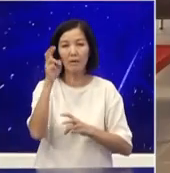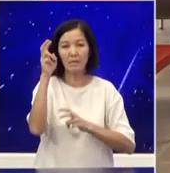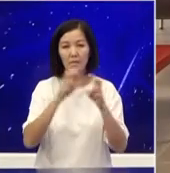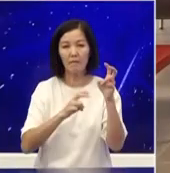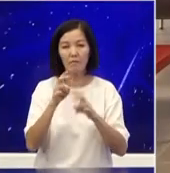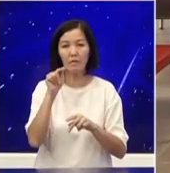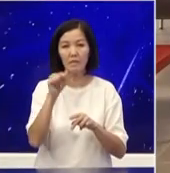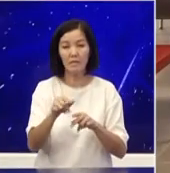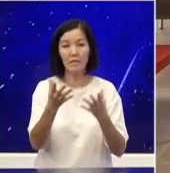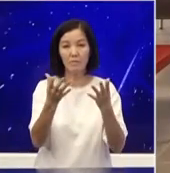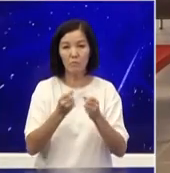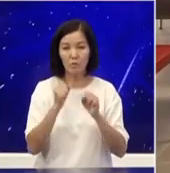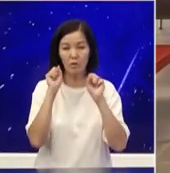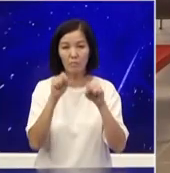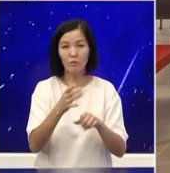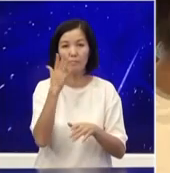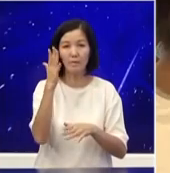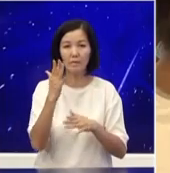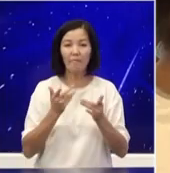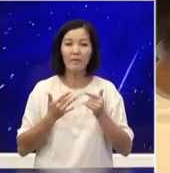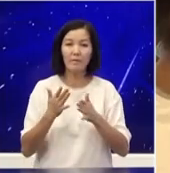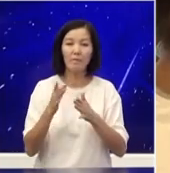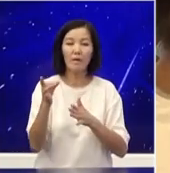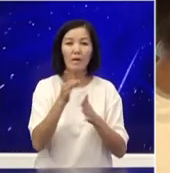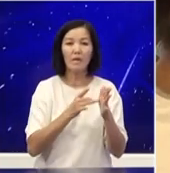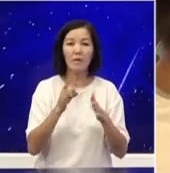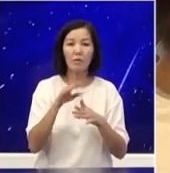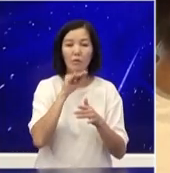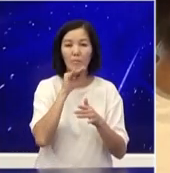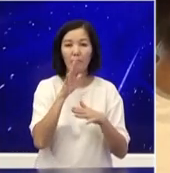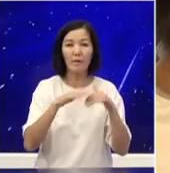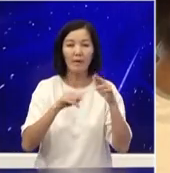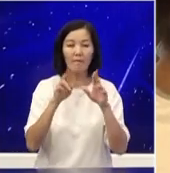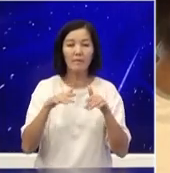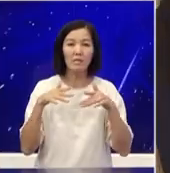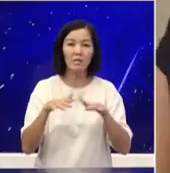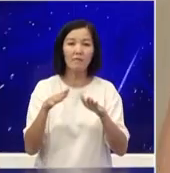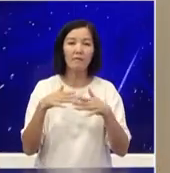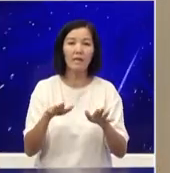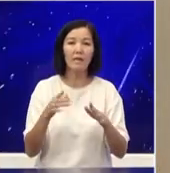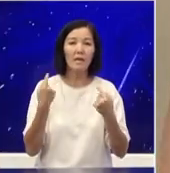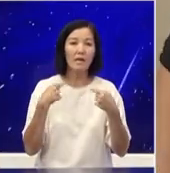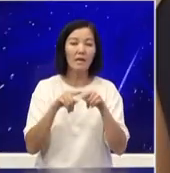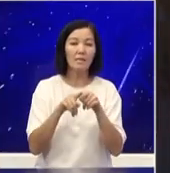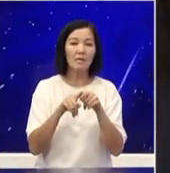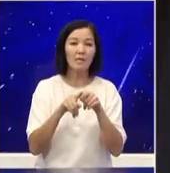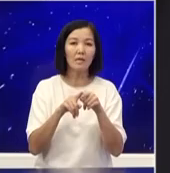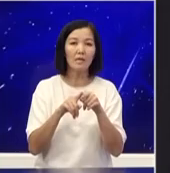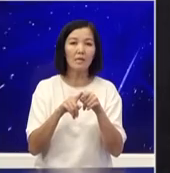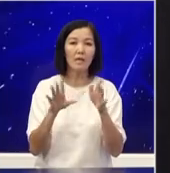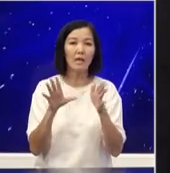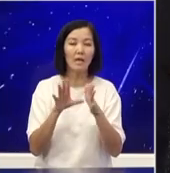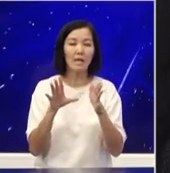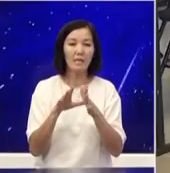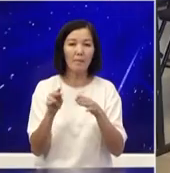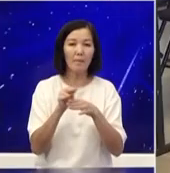Здесь можно получить навыки по 5 самым востребованным в районе профессиям. Это швеи, операторы станков, сварщики, электромонтеры и